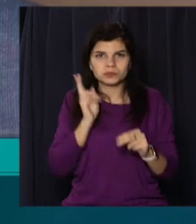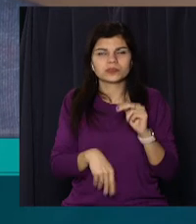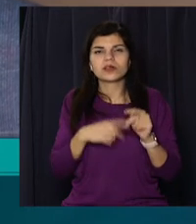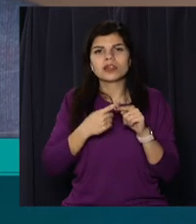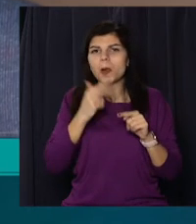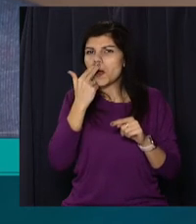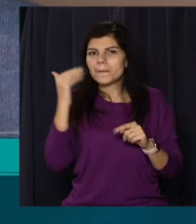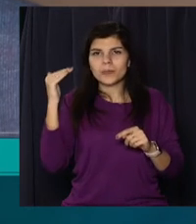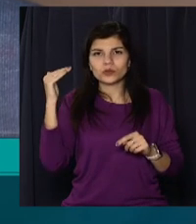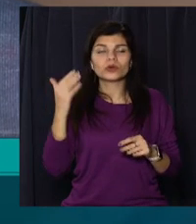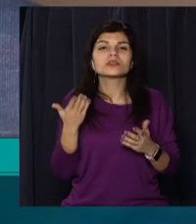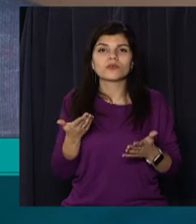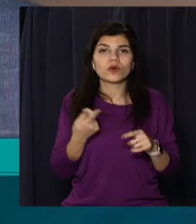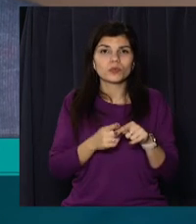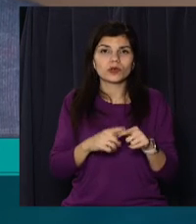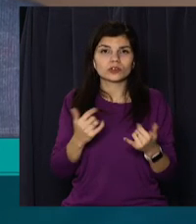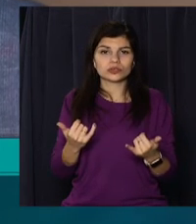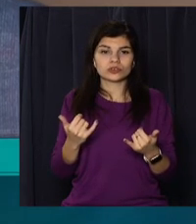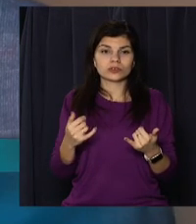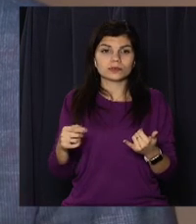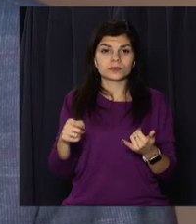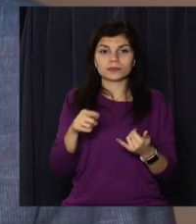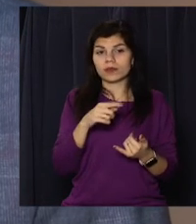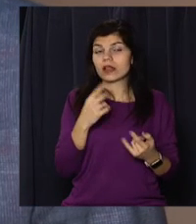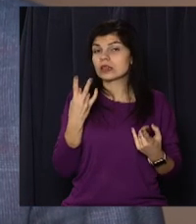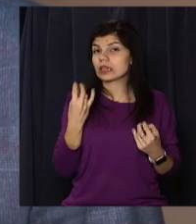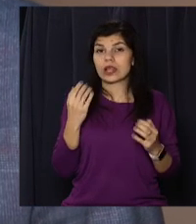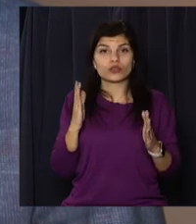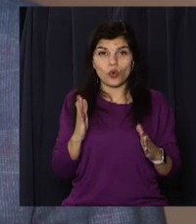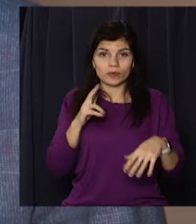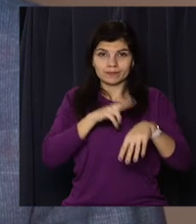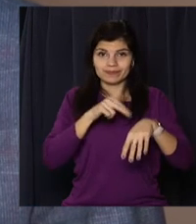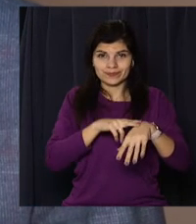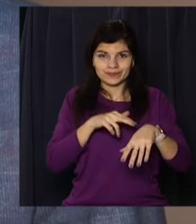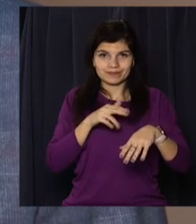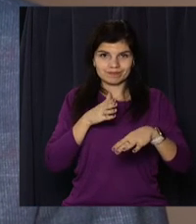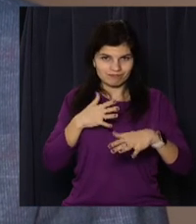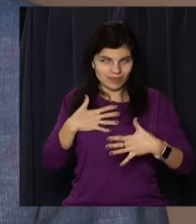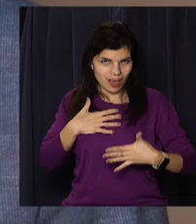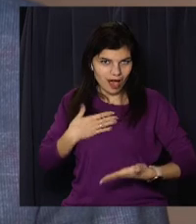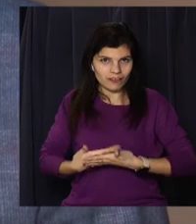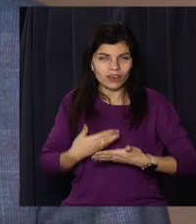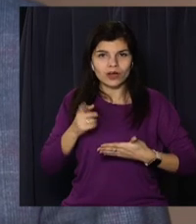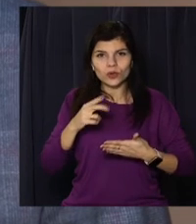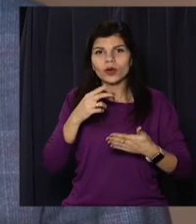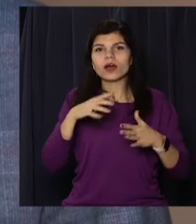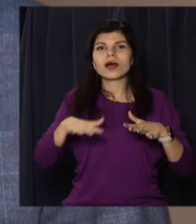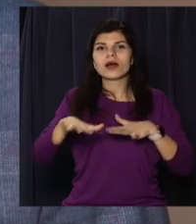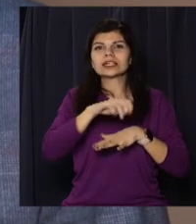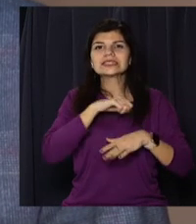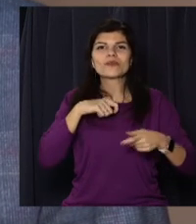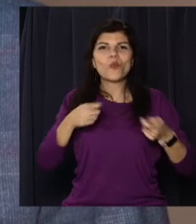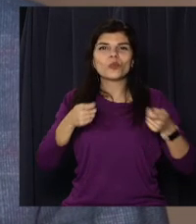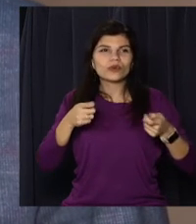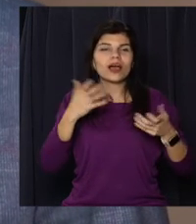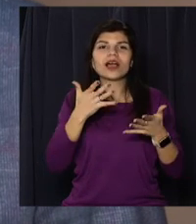подростков. Поэтому сегодня в этот процесс заключаются не только правоохранительные органы, а и представители местного самоуправления,